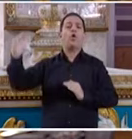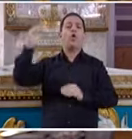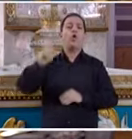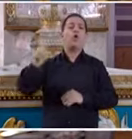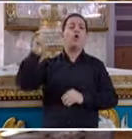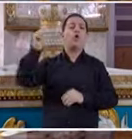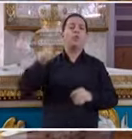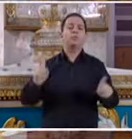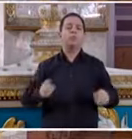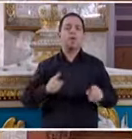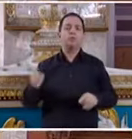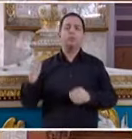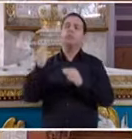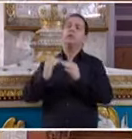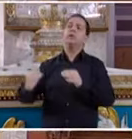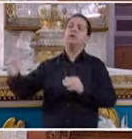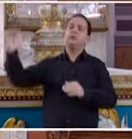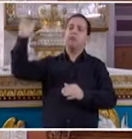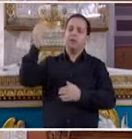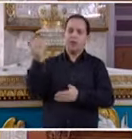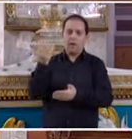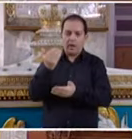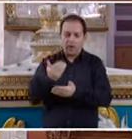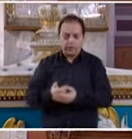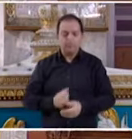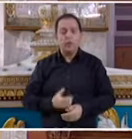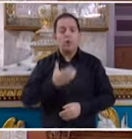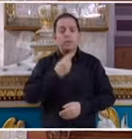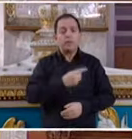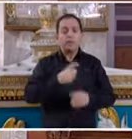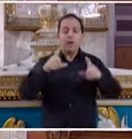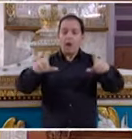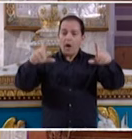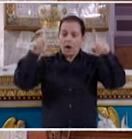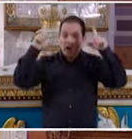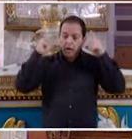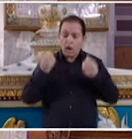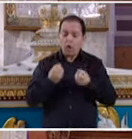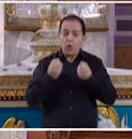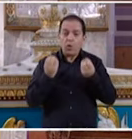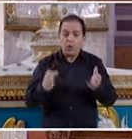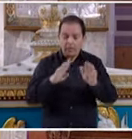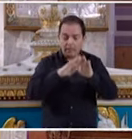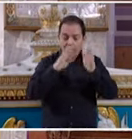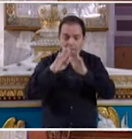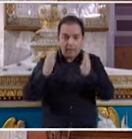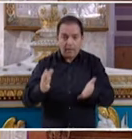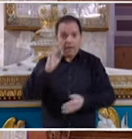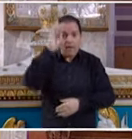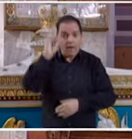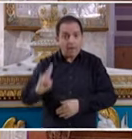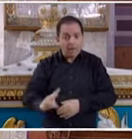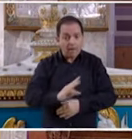Κύριε ελέησον, Κύριε τον και αγίαστον ημίαν δώρον